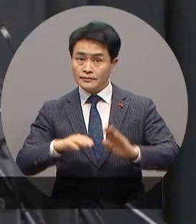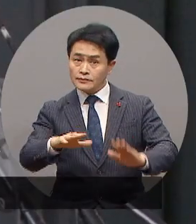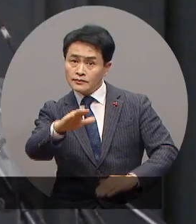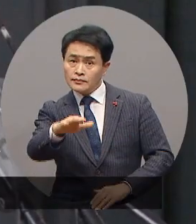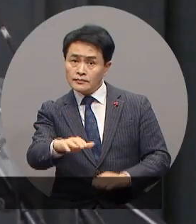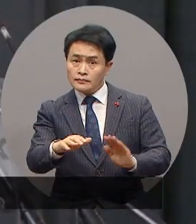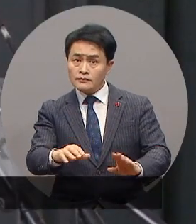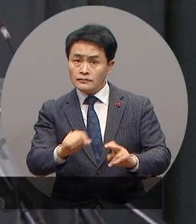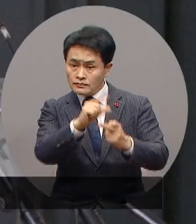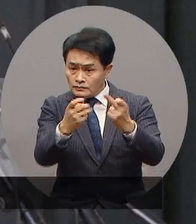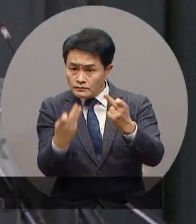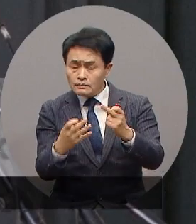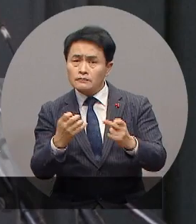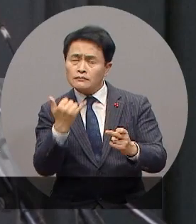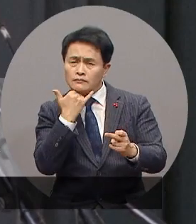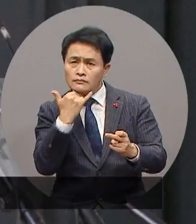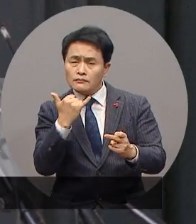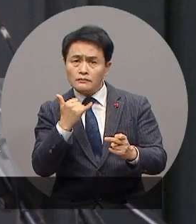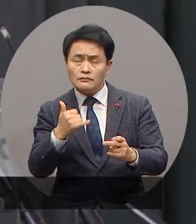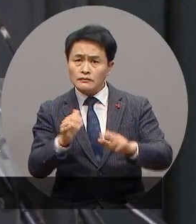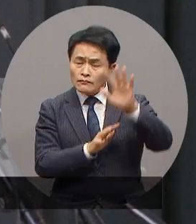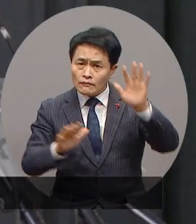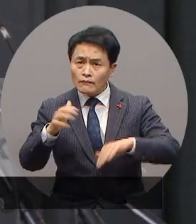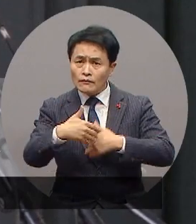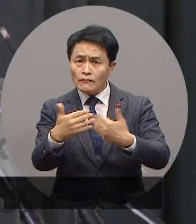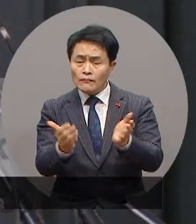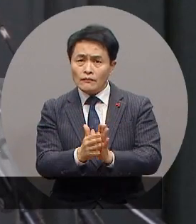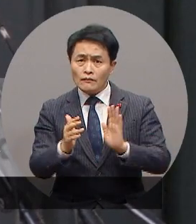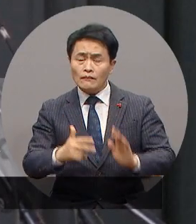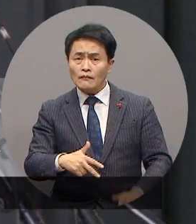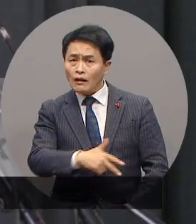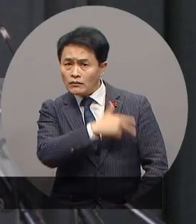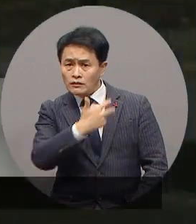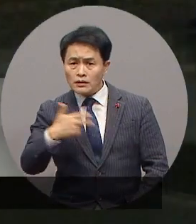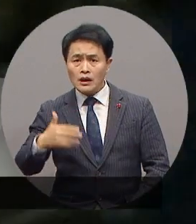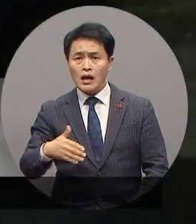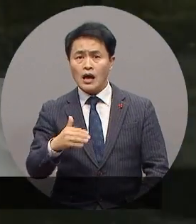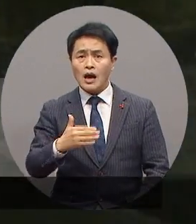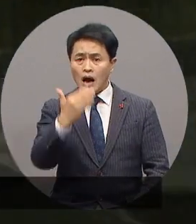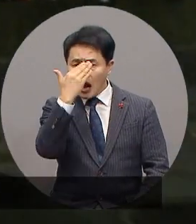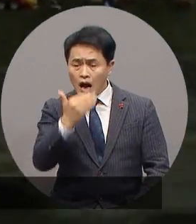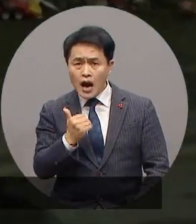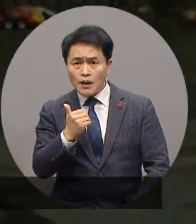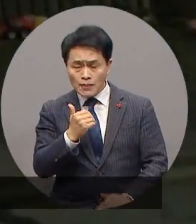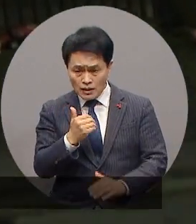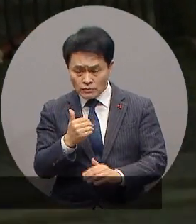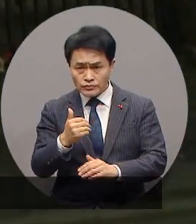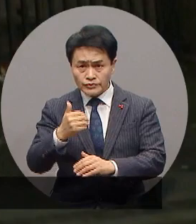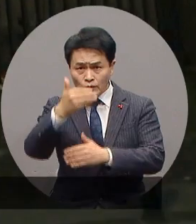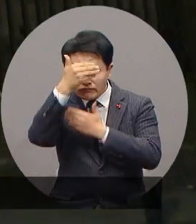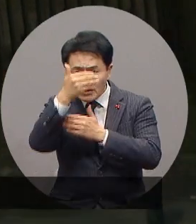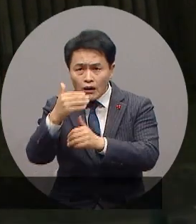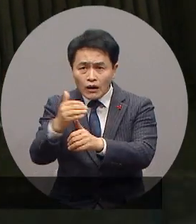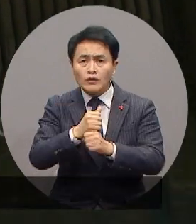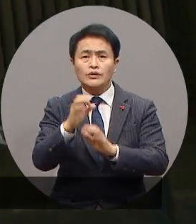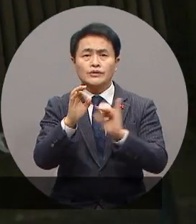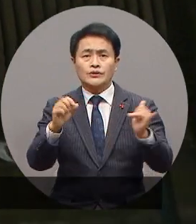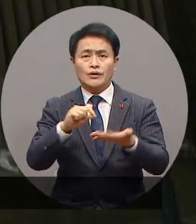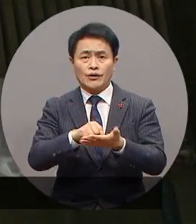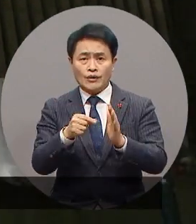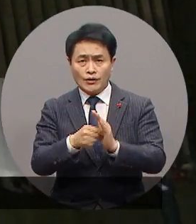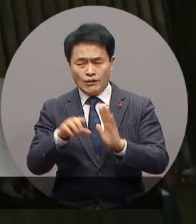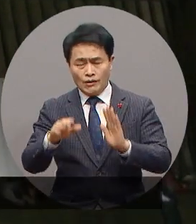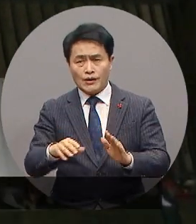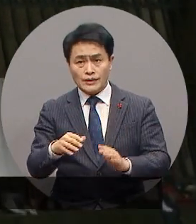현지 시간 14일 오전 독일과 네덜란드, 덴마크에서 체포된 하마스 대원은 모두 10명입니다. 수년간 하마스에 소속되어